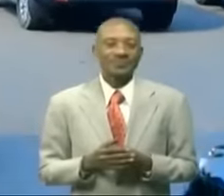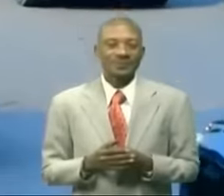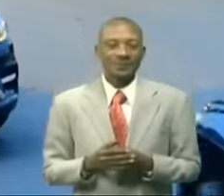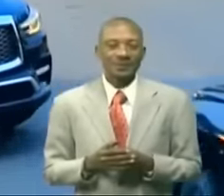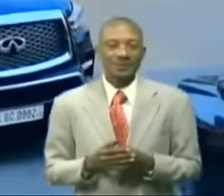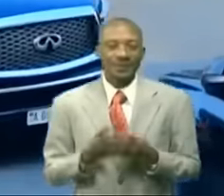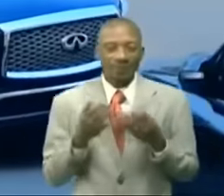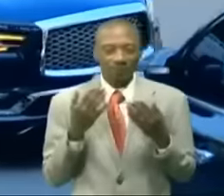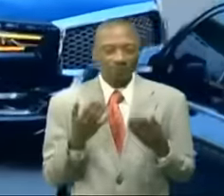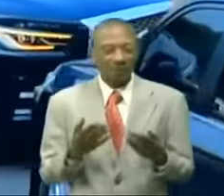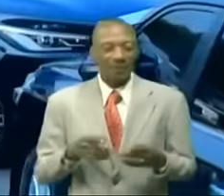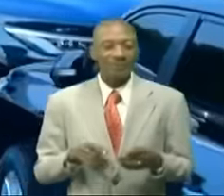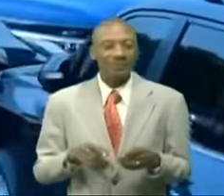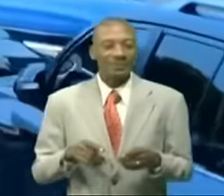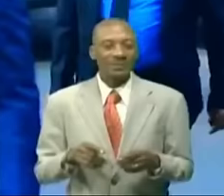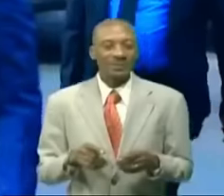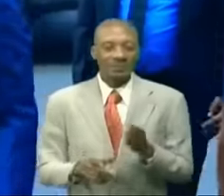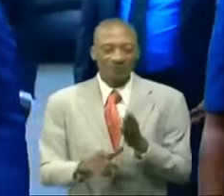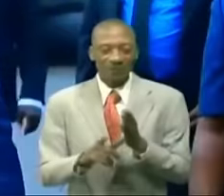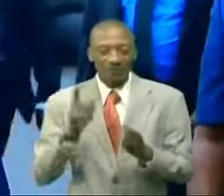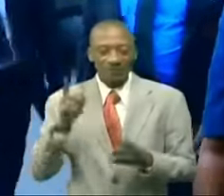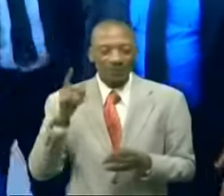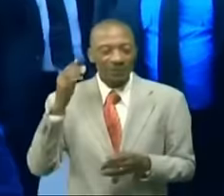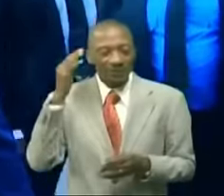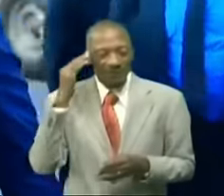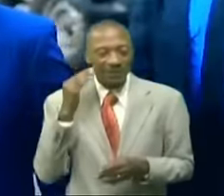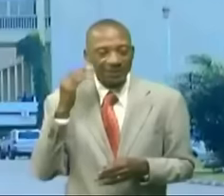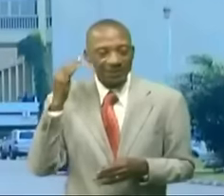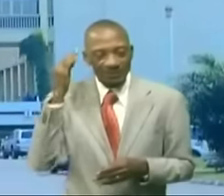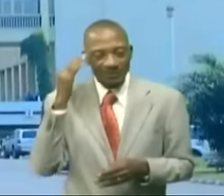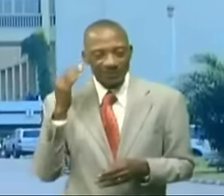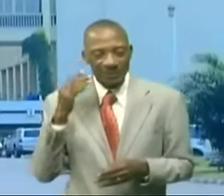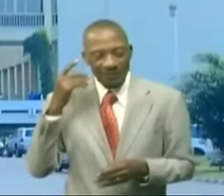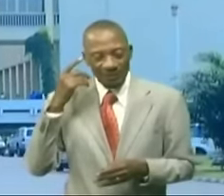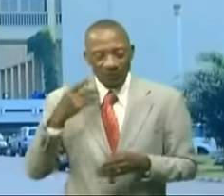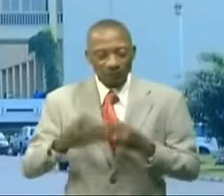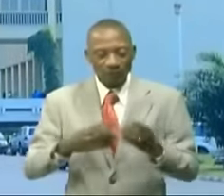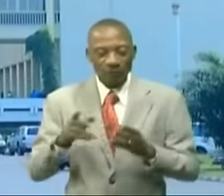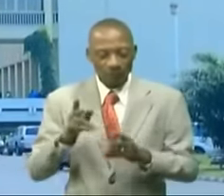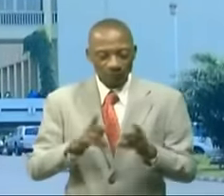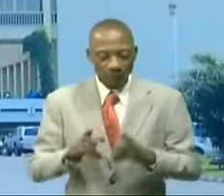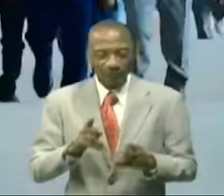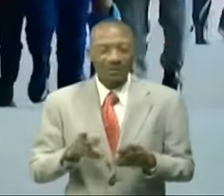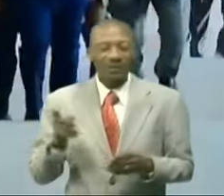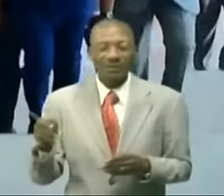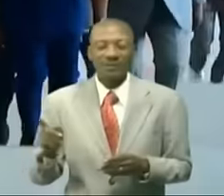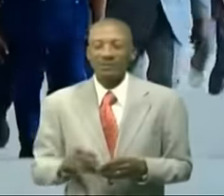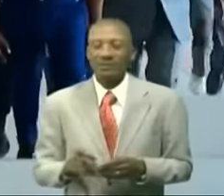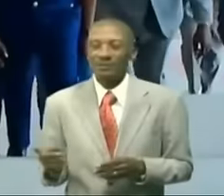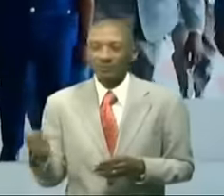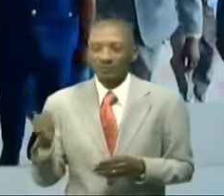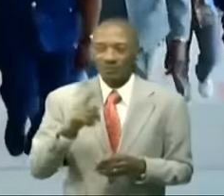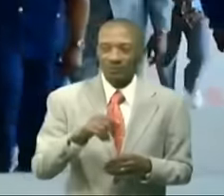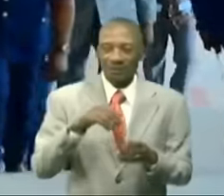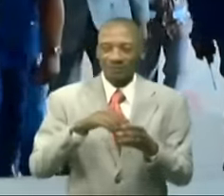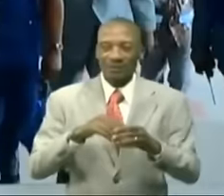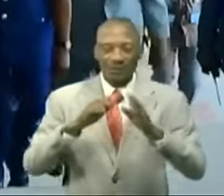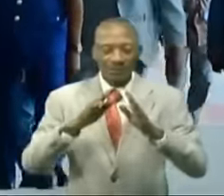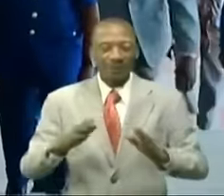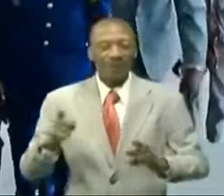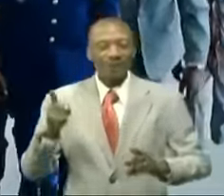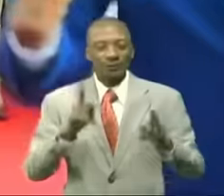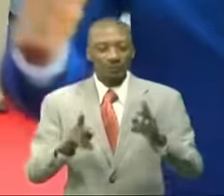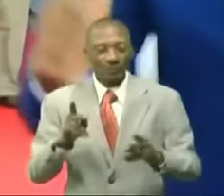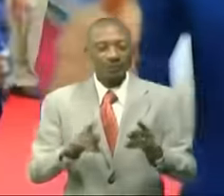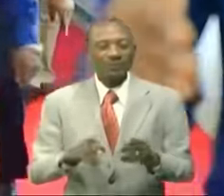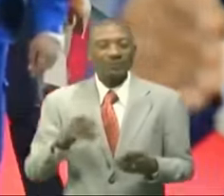de la même journée, le vice-premier ministre, ministre de l'Intérieur et Sécurité, Jacques Chabani, s'est rendu au Palais du Peuple pour se faire une idée des conséquences